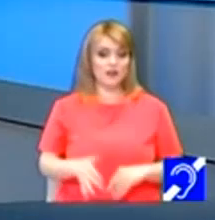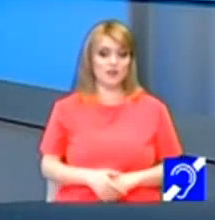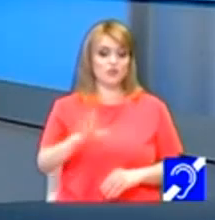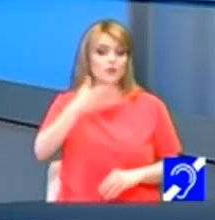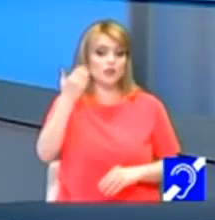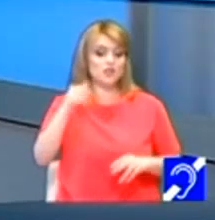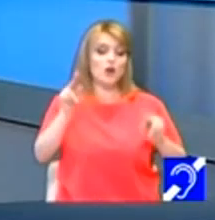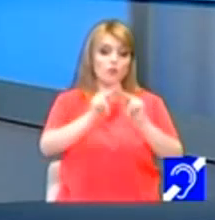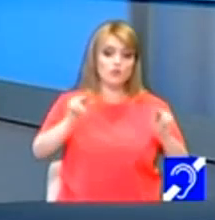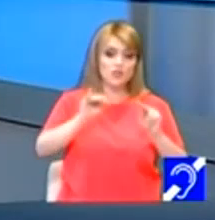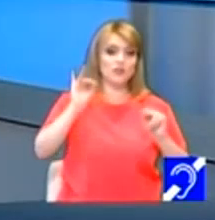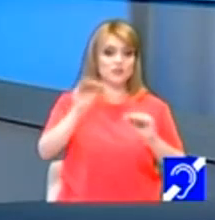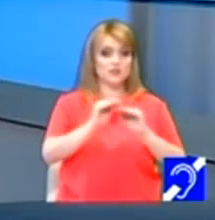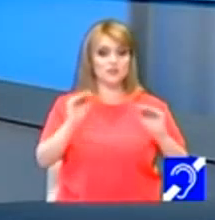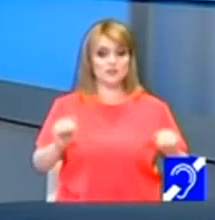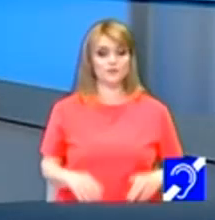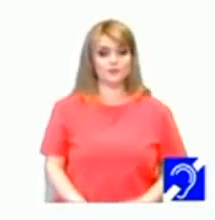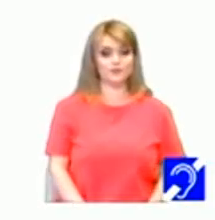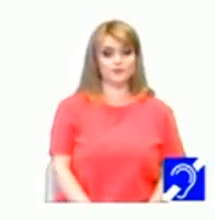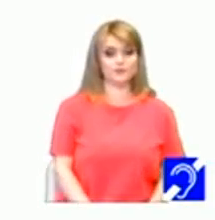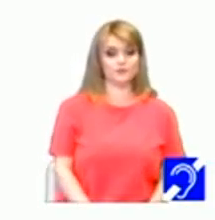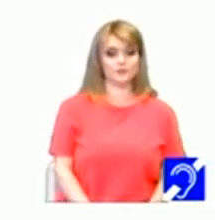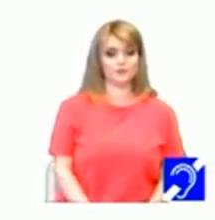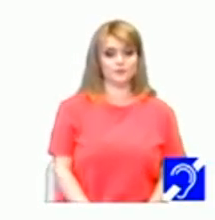și instrumentele Google pentru educație.